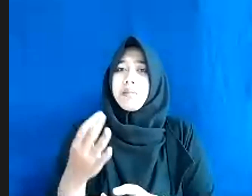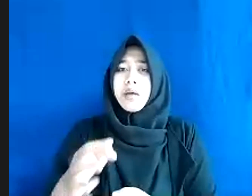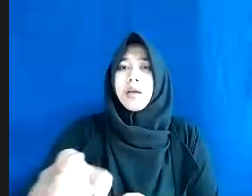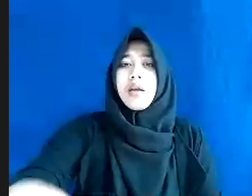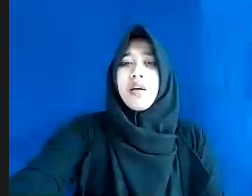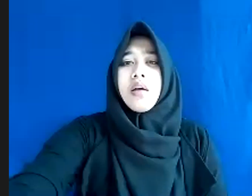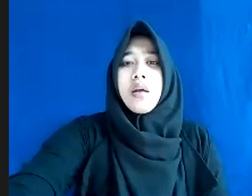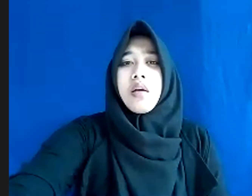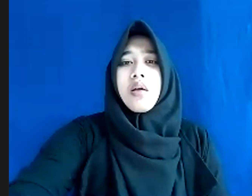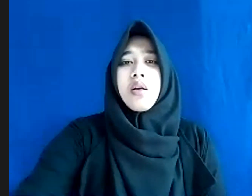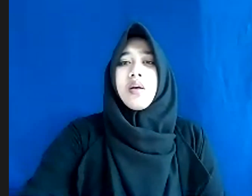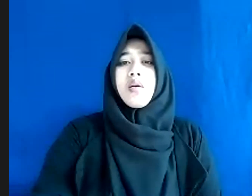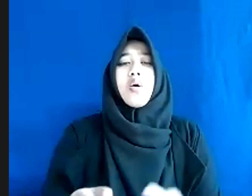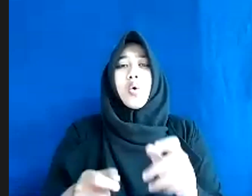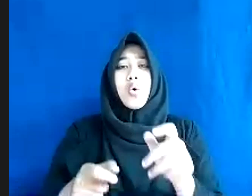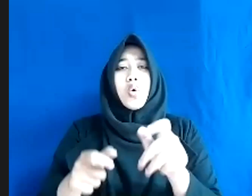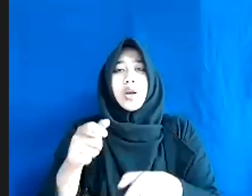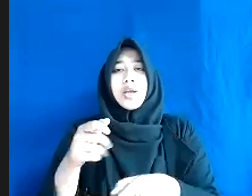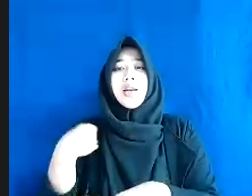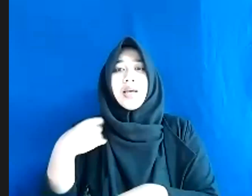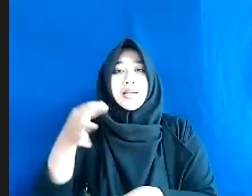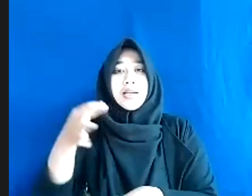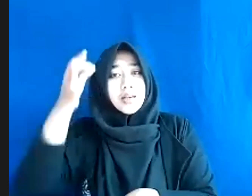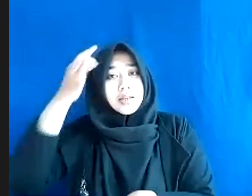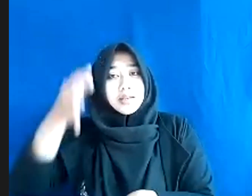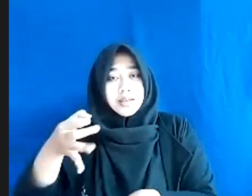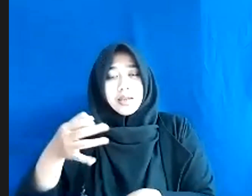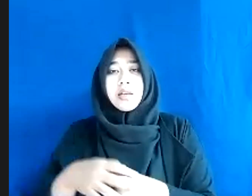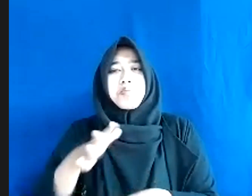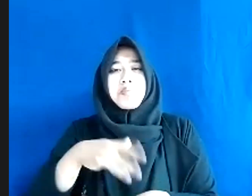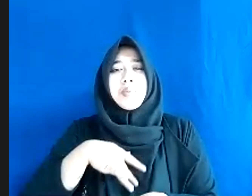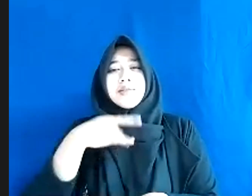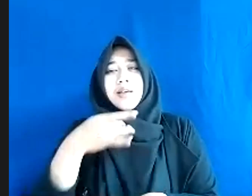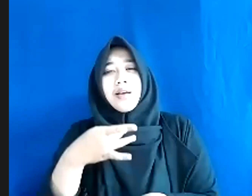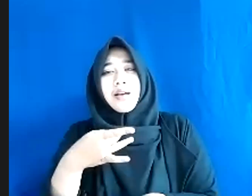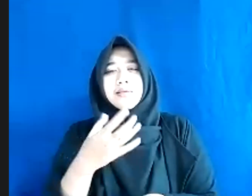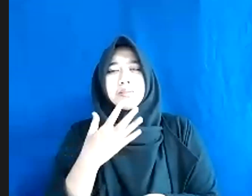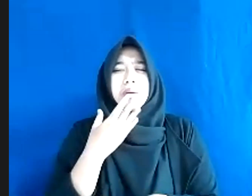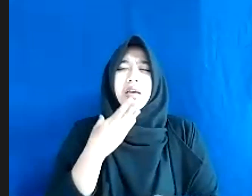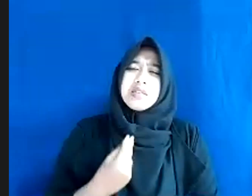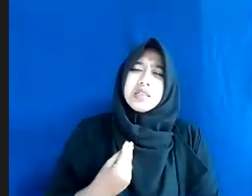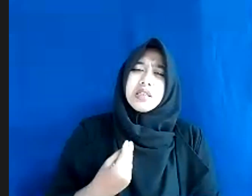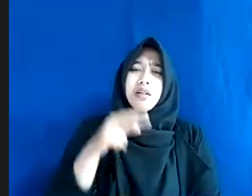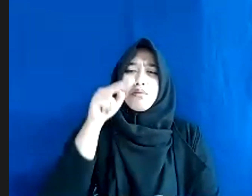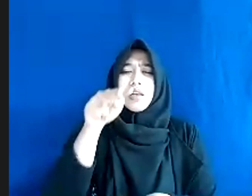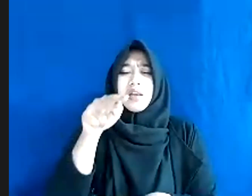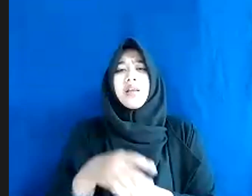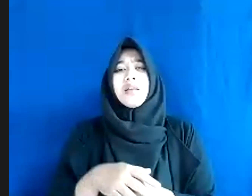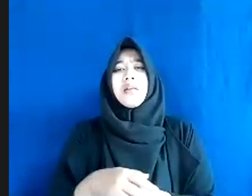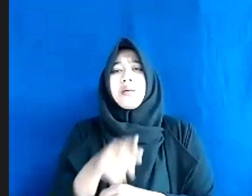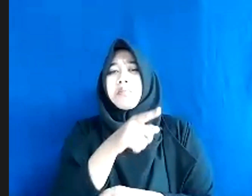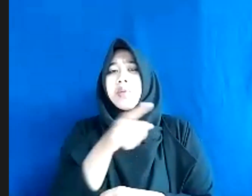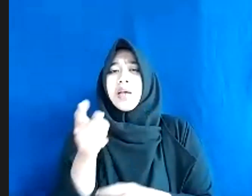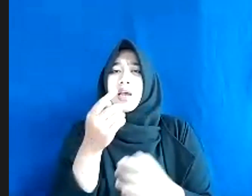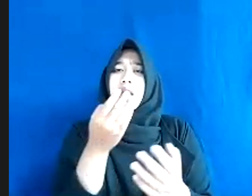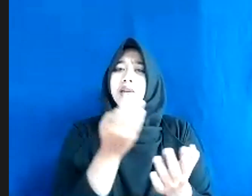karena saya memang hidup di desa, merasakan kasihan melihatnya. Dan mereka itu dituntut untuk saling bersaing dengan kompetitor